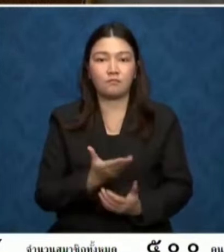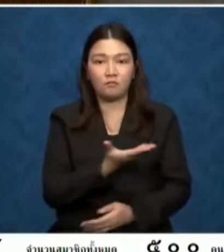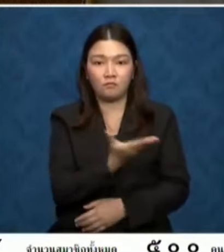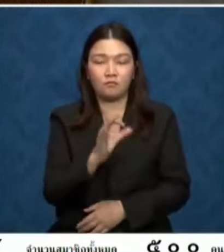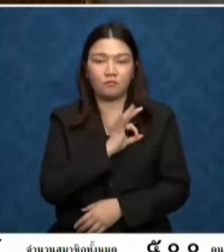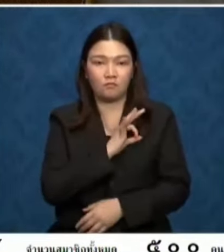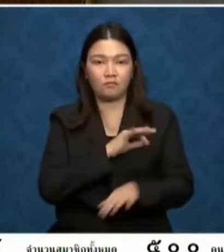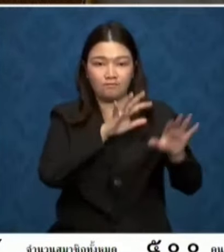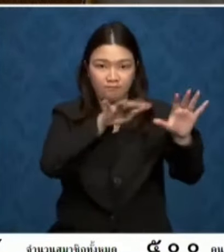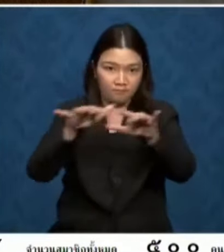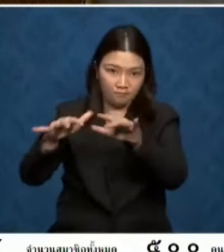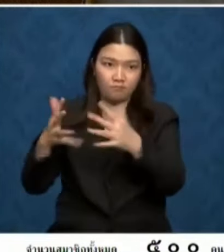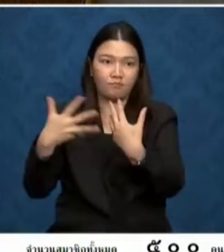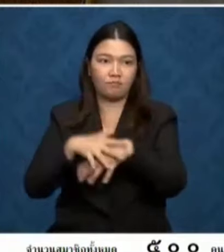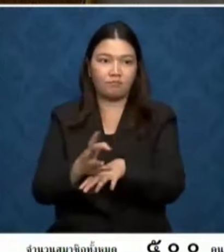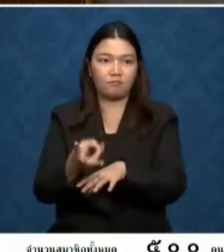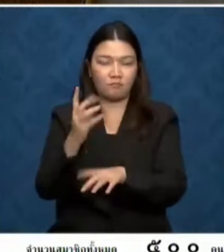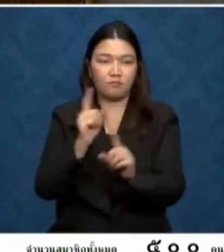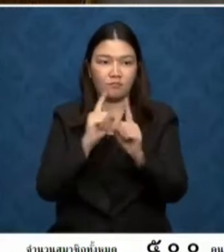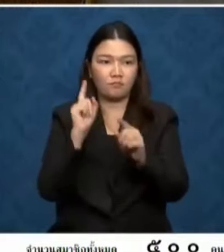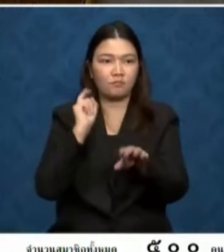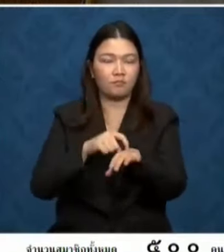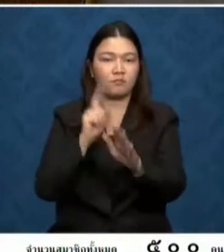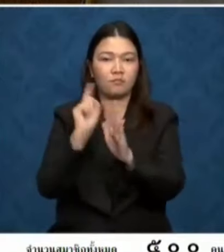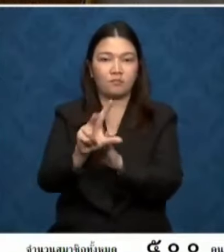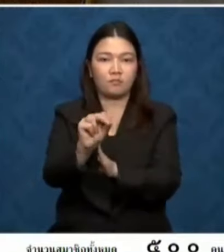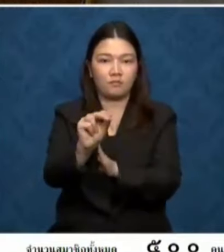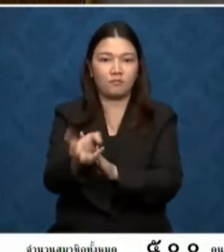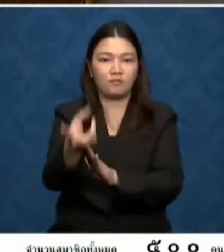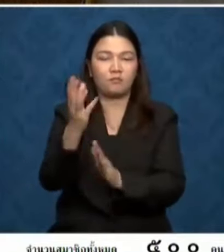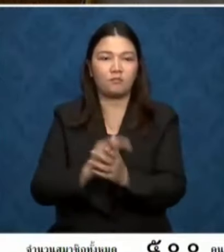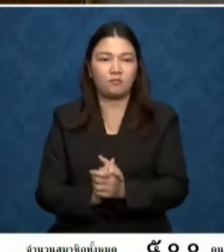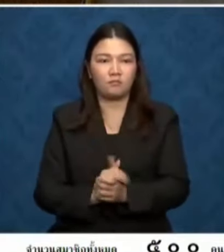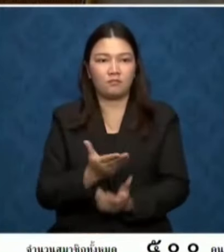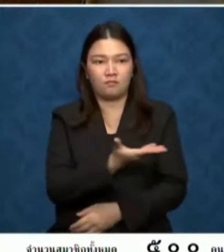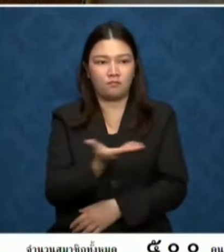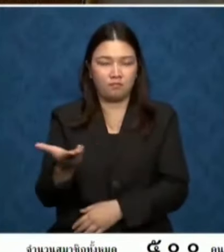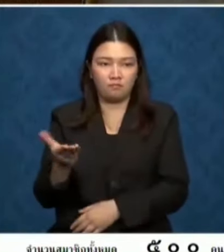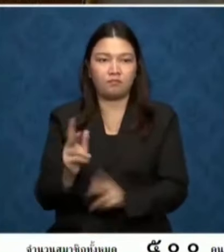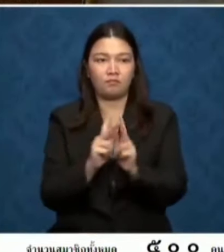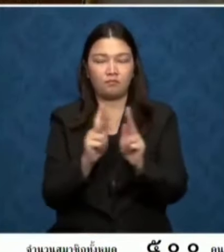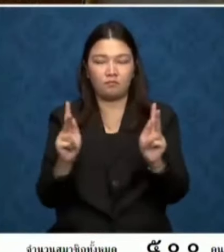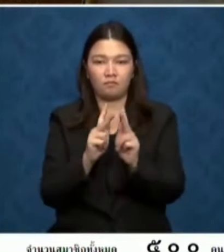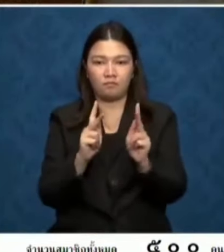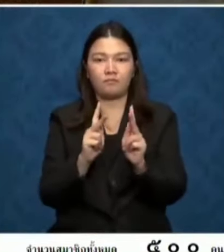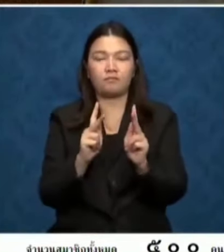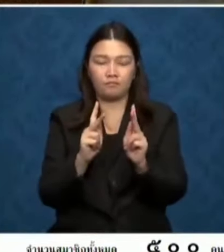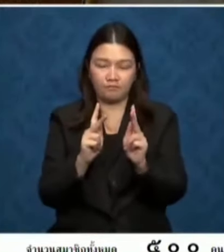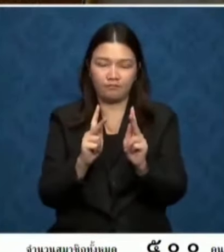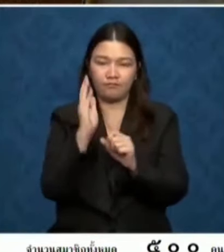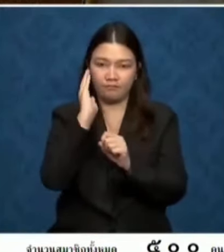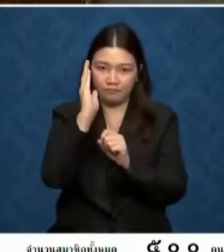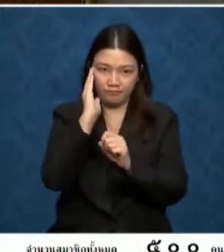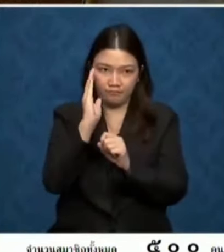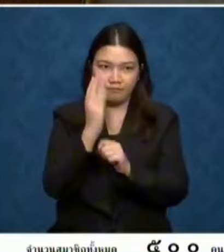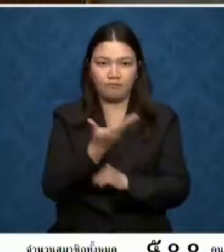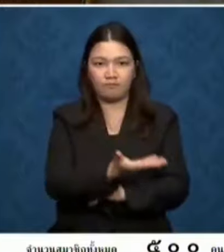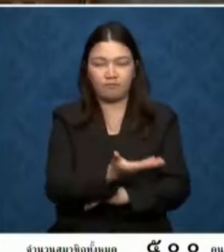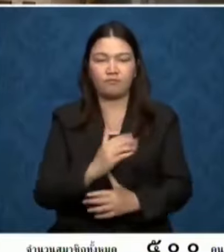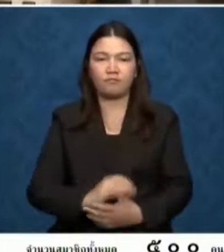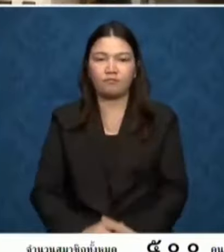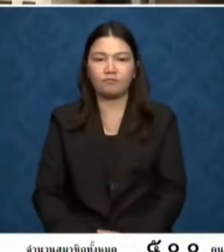วกันเพื่อลงมติด้วยนะครับใช้เวลาประมาณครึ่งชั่วโมงเท่านั้นเองนะครับขอเชิญกรรมธิการที่สงวนคำแปลยติครับท่านสิริกัญญาตันสกุลครับ